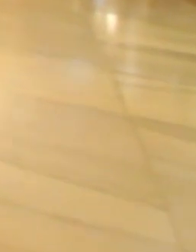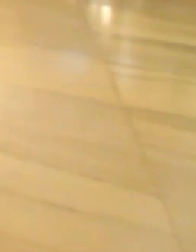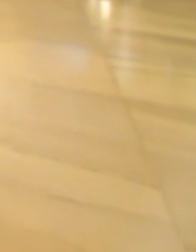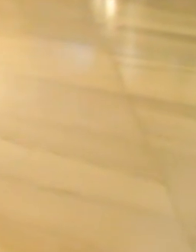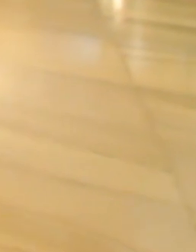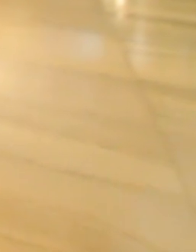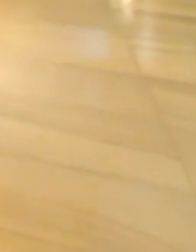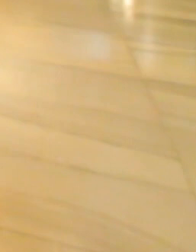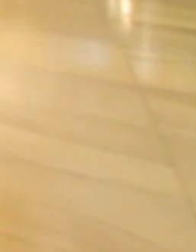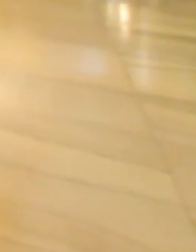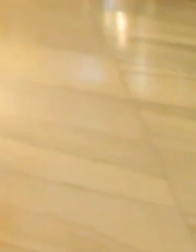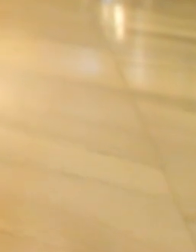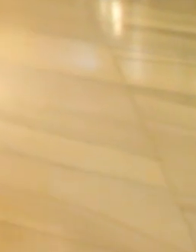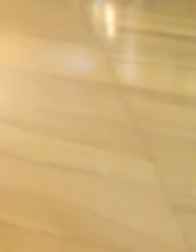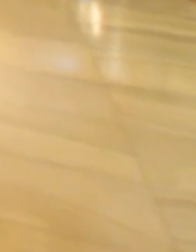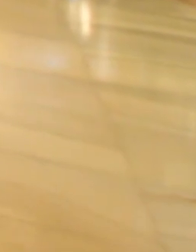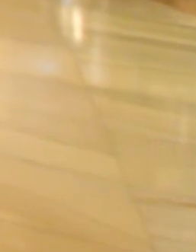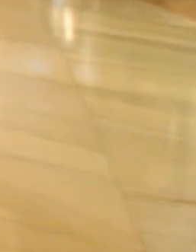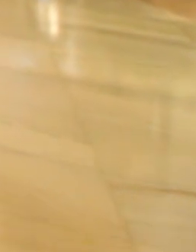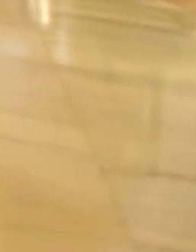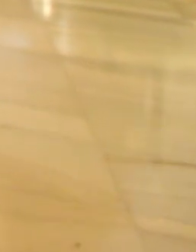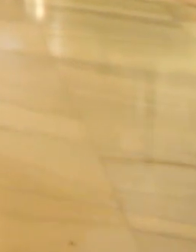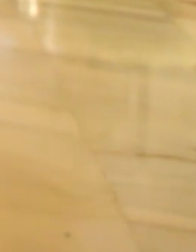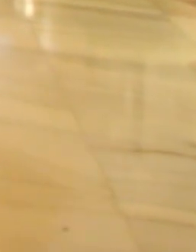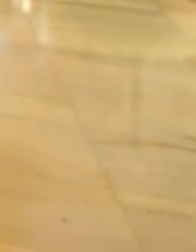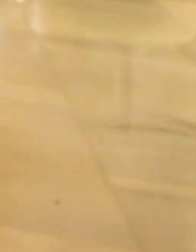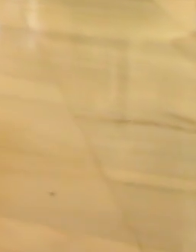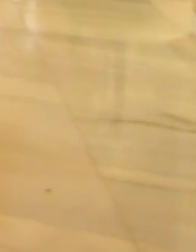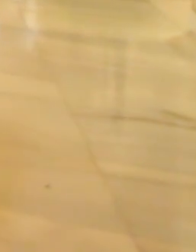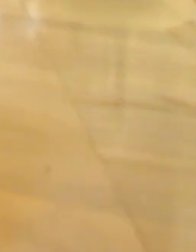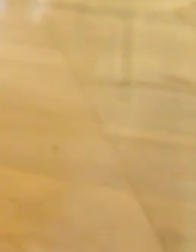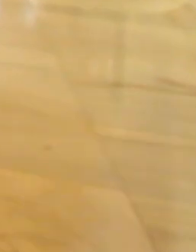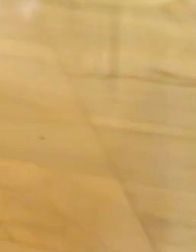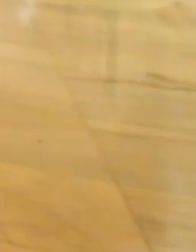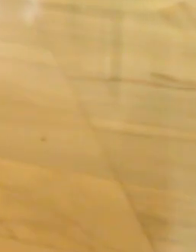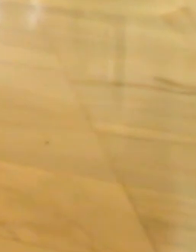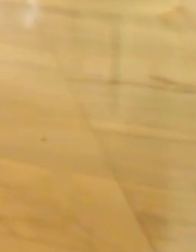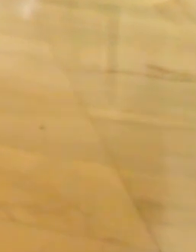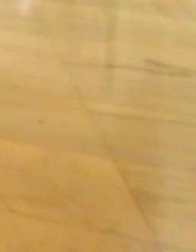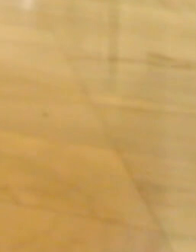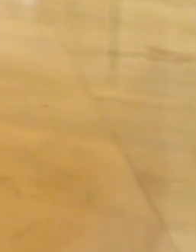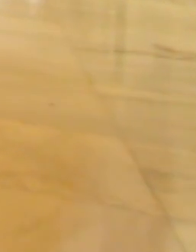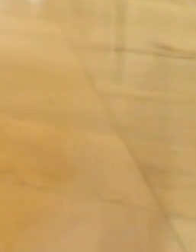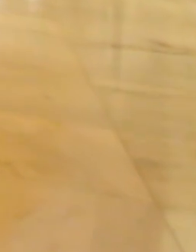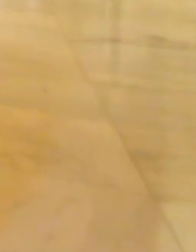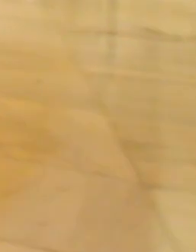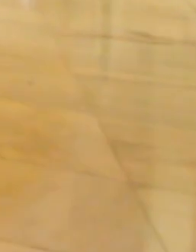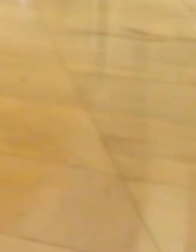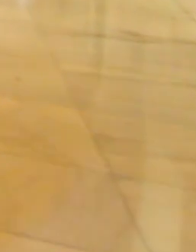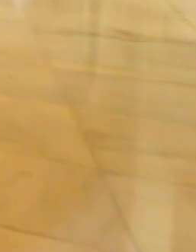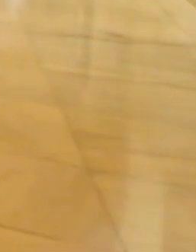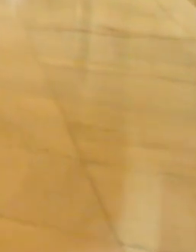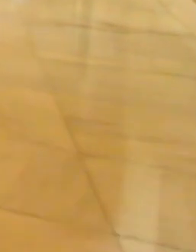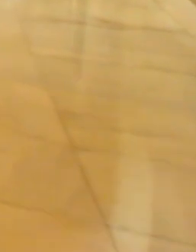ความเท่าเทียมกันในทุกๆด้านนะคะได้ชมรายการในวันนี้ไปแล้วก็คงจะเห็นนะคะว่าเราสามารถลดความรุนรับในสังคมได้จริงๆค่ะ